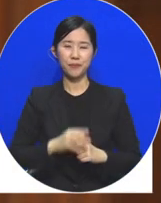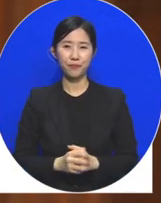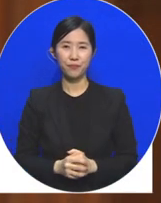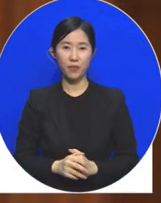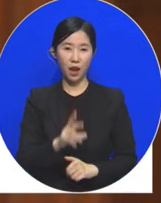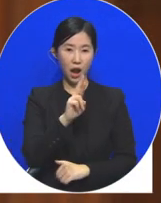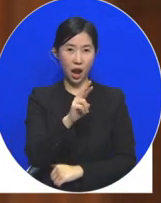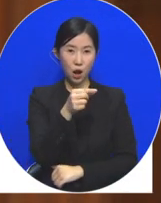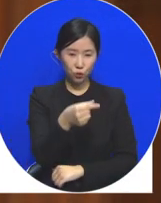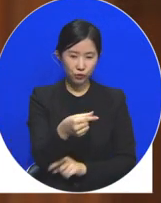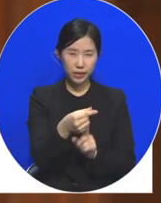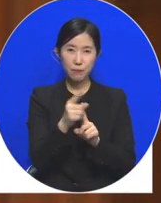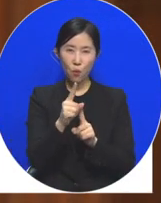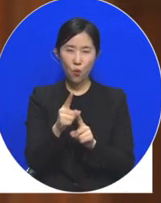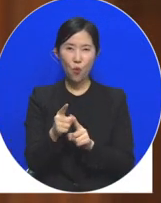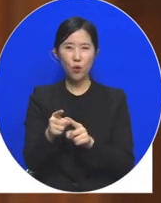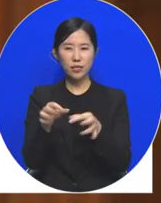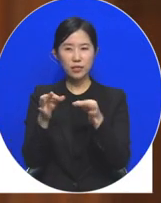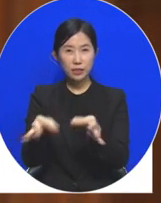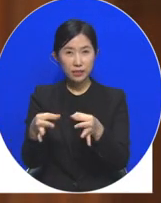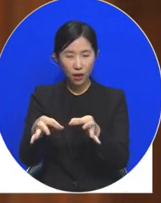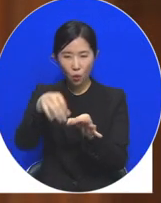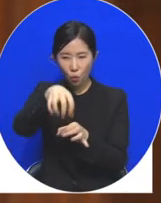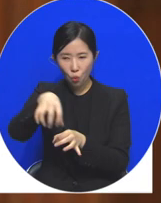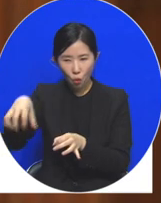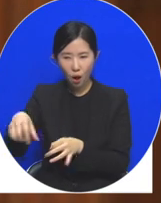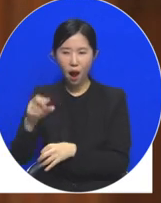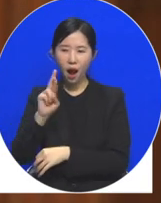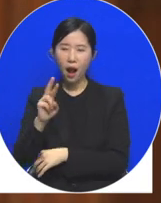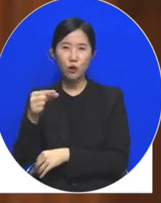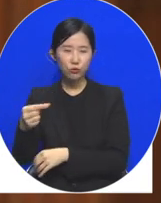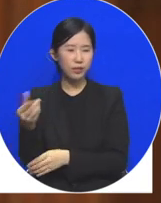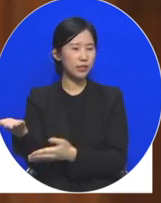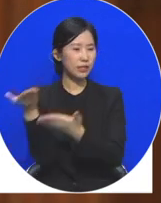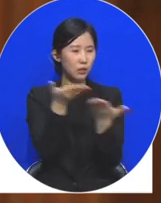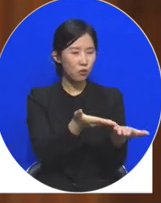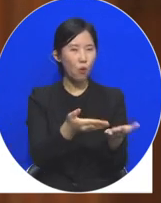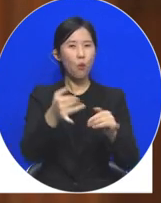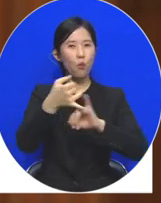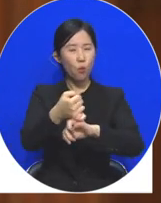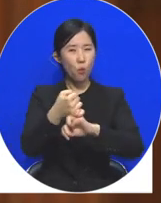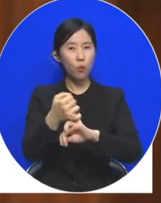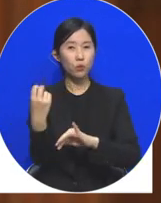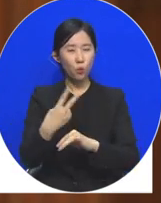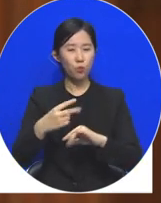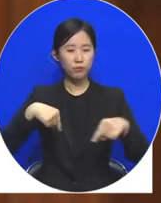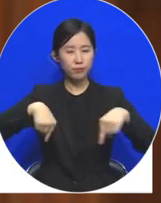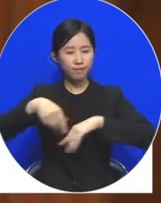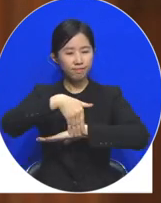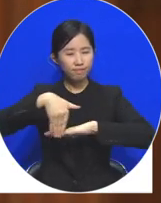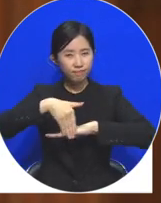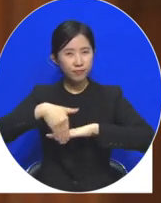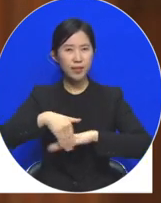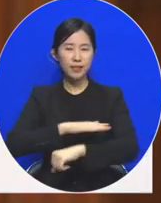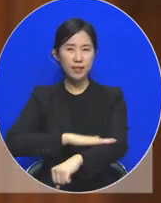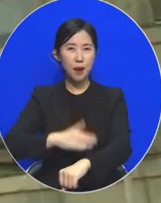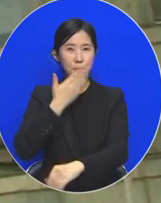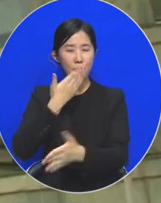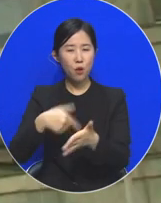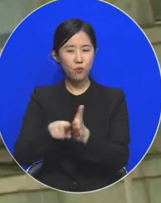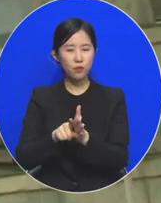마련된만큼 금융권에서 적시에 rg가 차질 없이 공급하고 정책이 현장에서 제대로 시행될수록 힘을